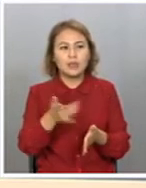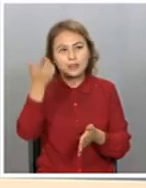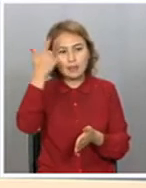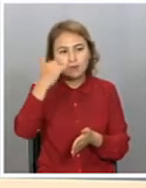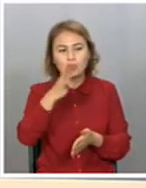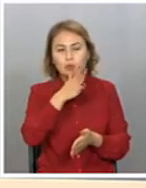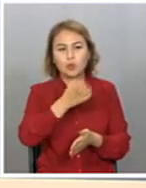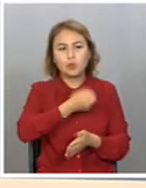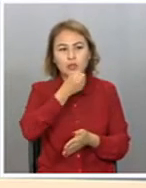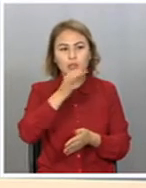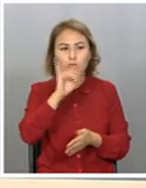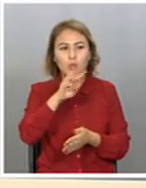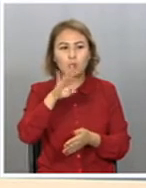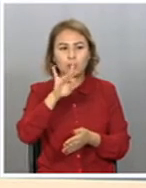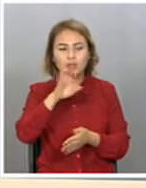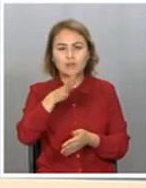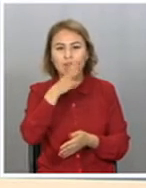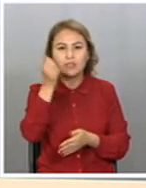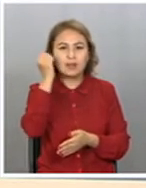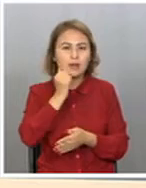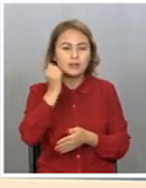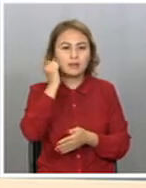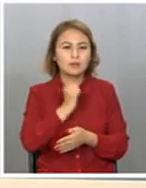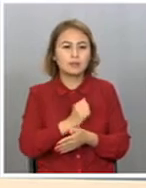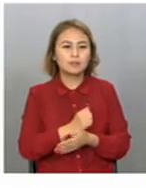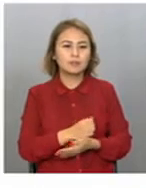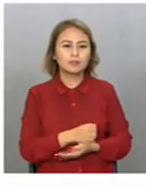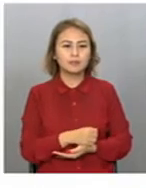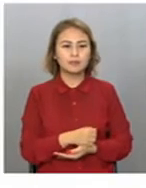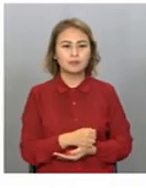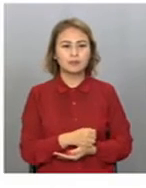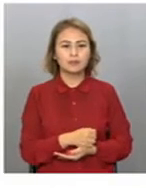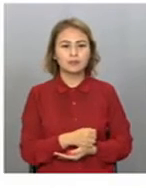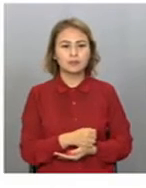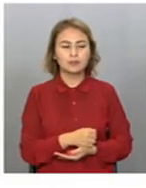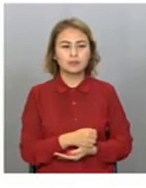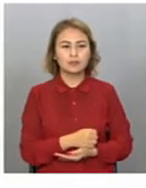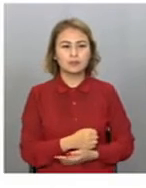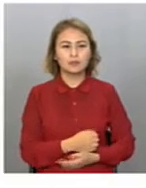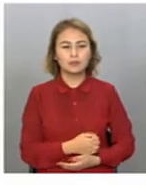«Знание в юности – это мудрость в старости».